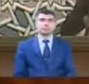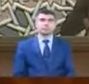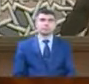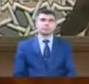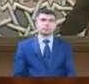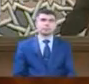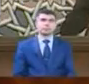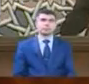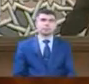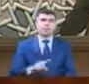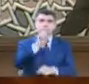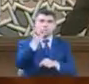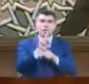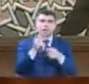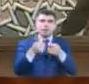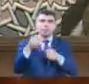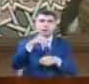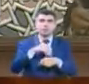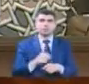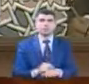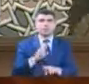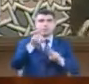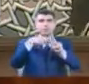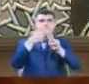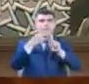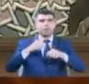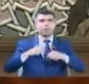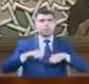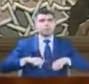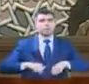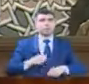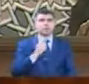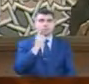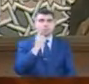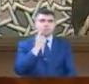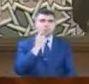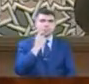هل هناك تعقيب اضافي؟ رد السيد الوزير المحترم على التعقيبات